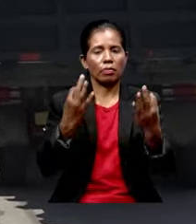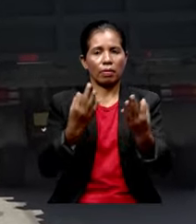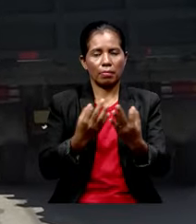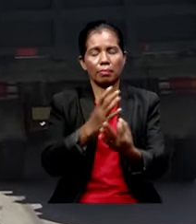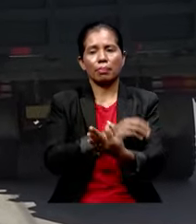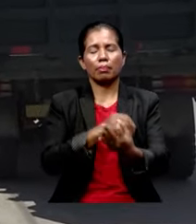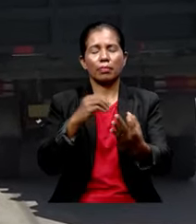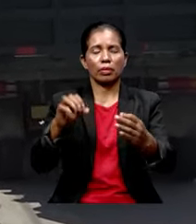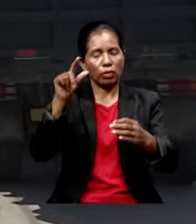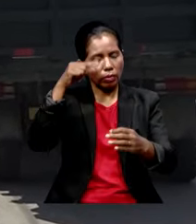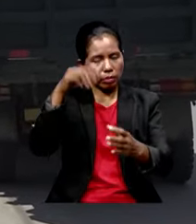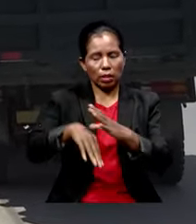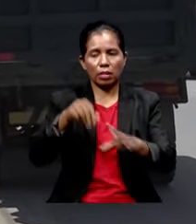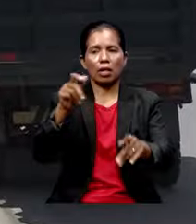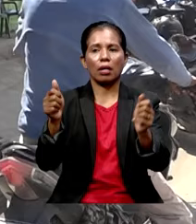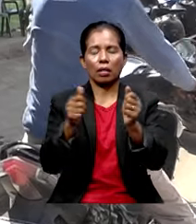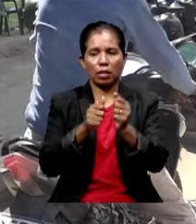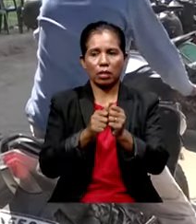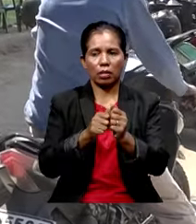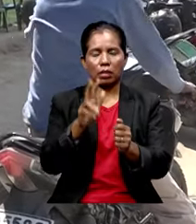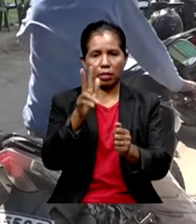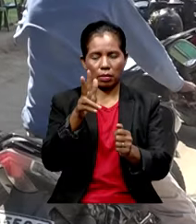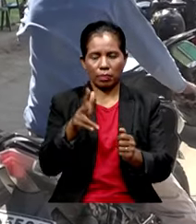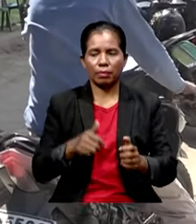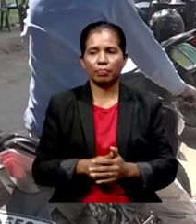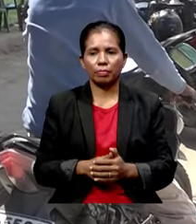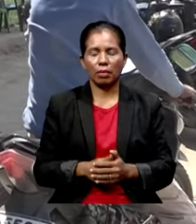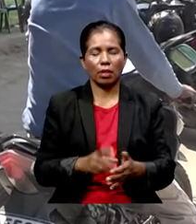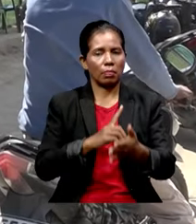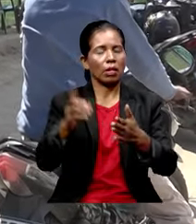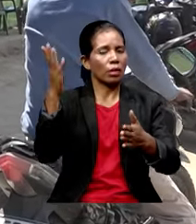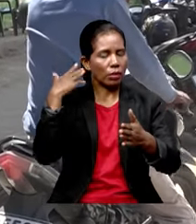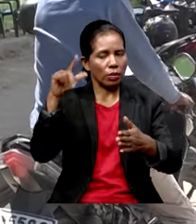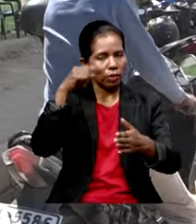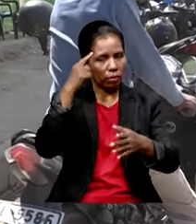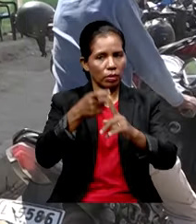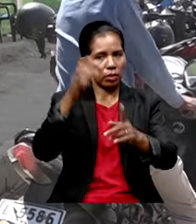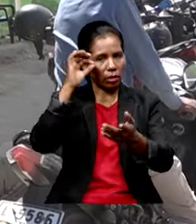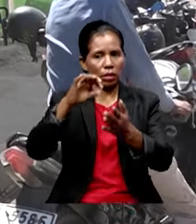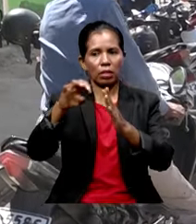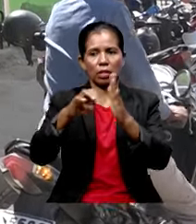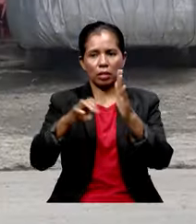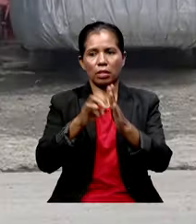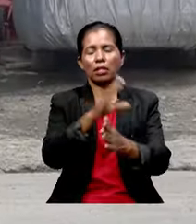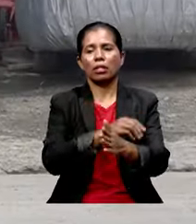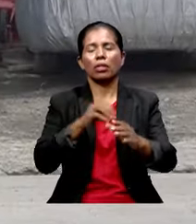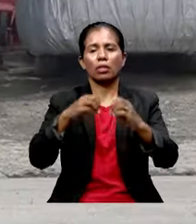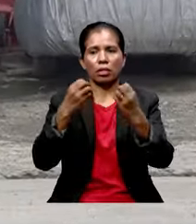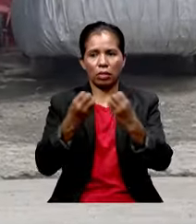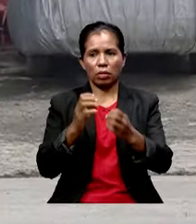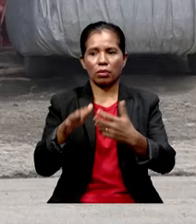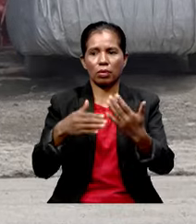se assai a área colunian na moto besi tolonolo. Enquanto esse semana coto governo de Rússia secretário de Estado assunto toponímia na organização